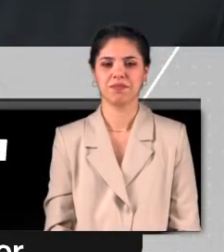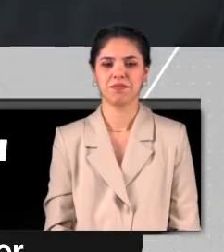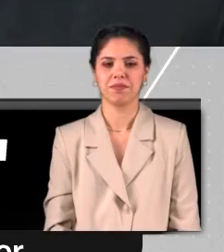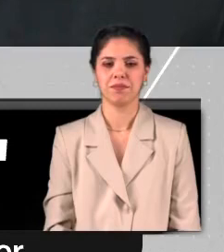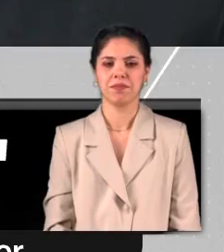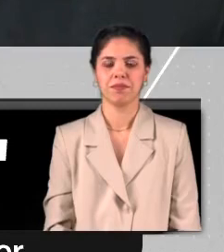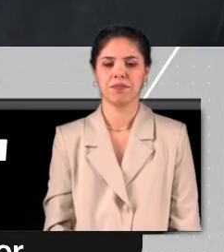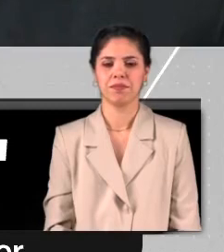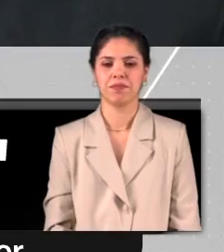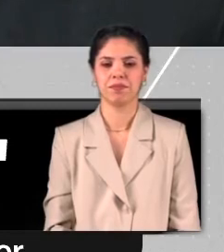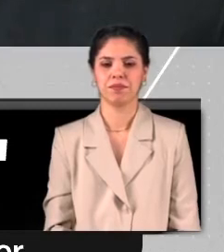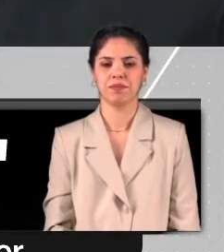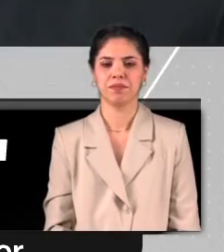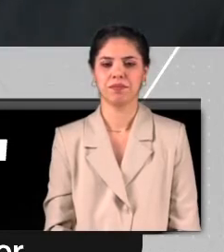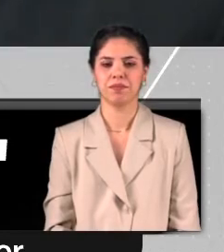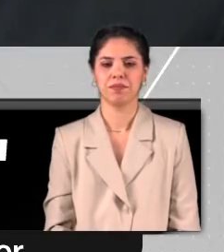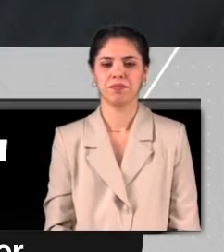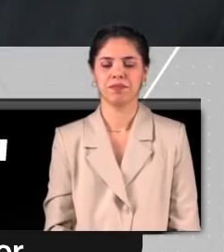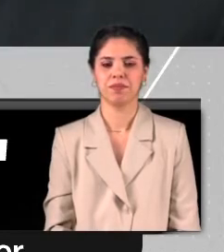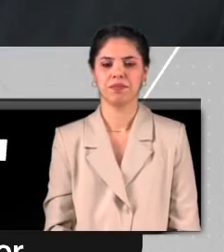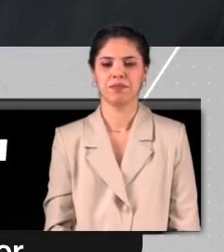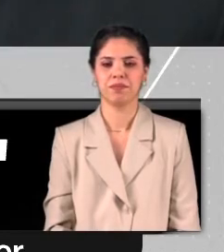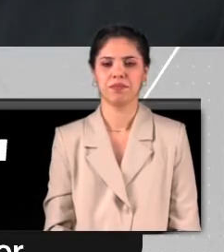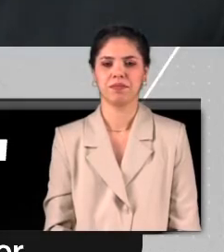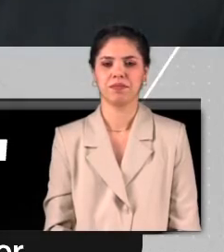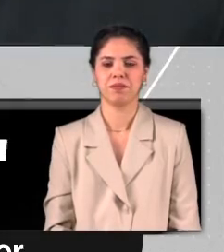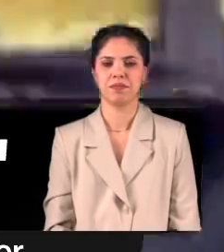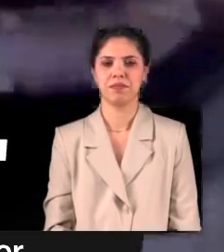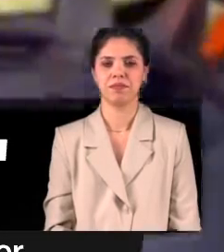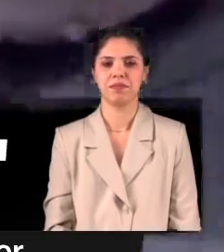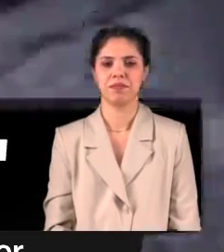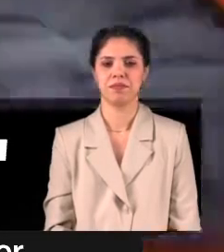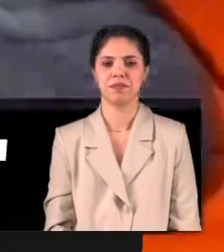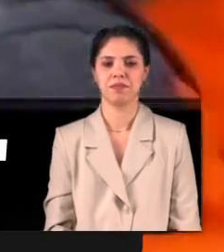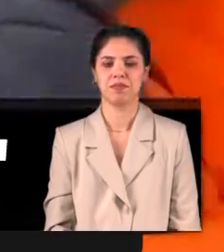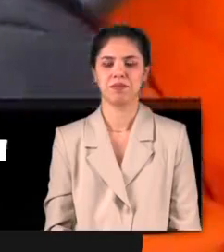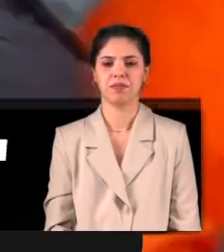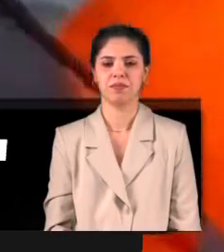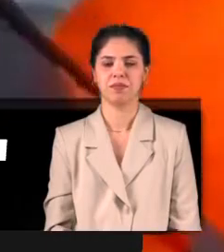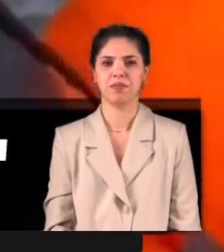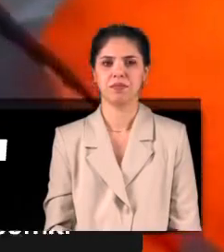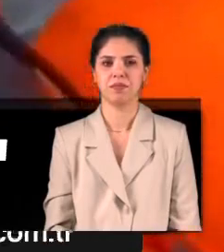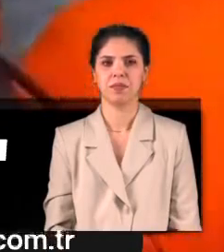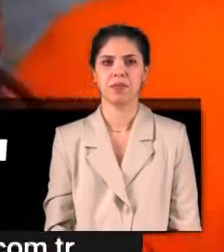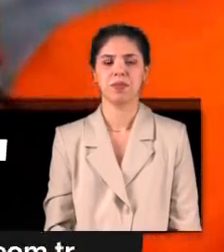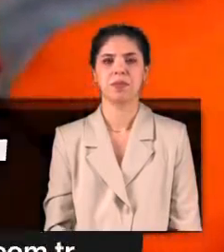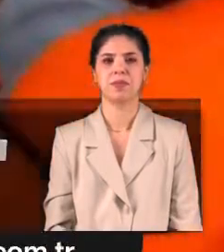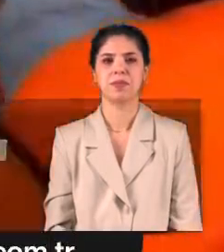halde tereyağından kıl çeker gibi alıp verdiler bize. Allah'ım ondan razı olsun. Allah Allah.